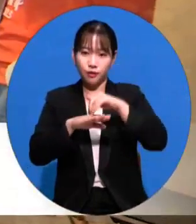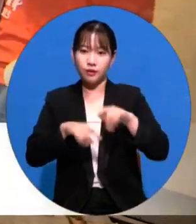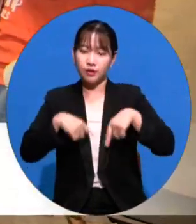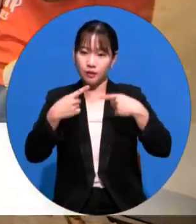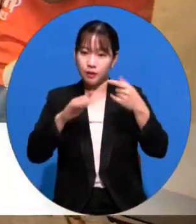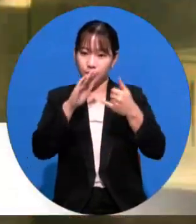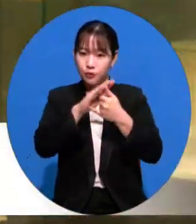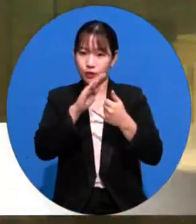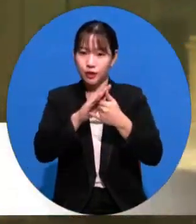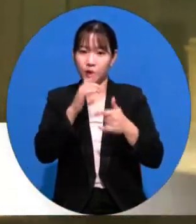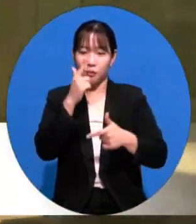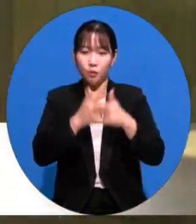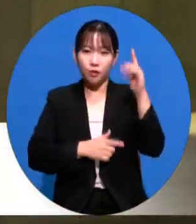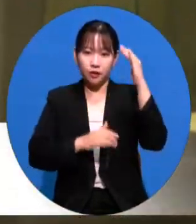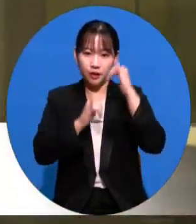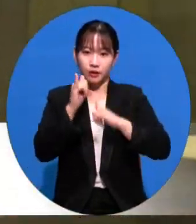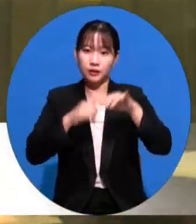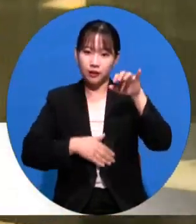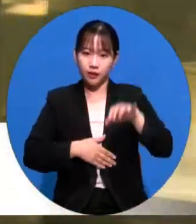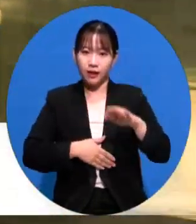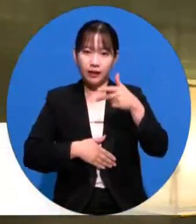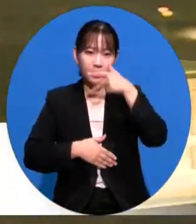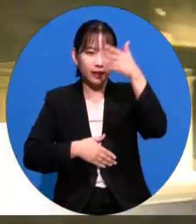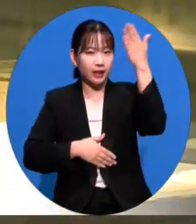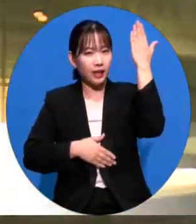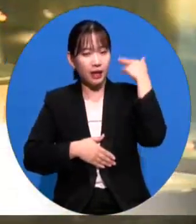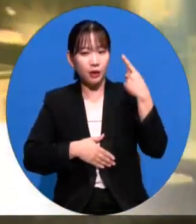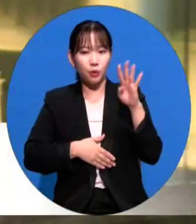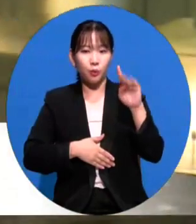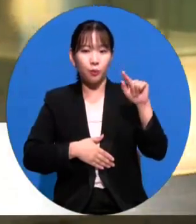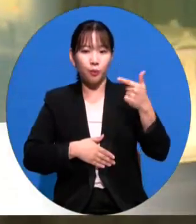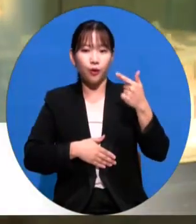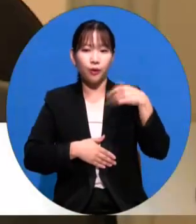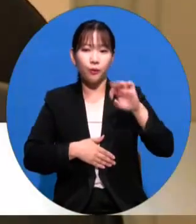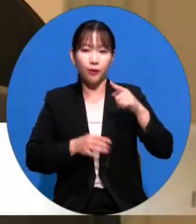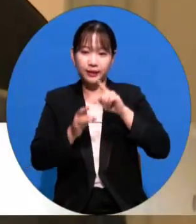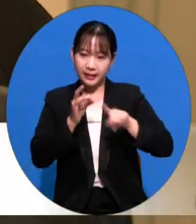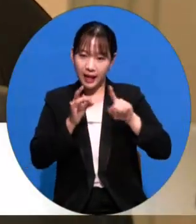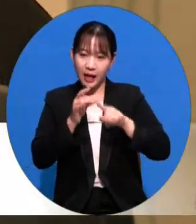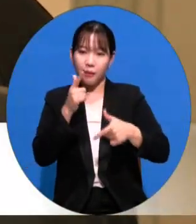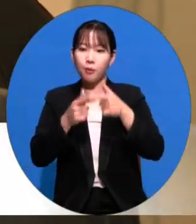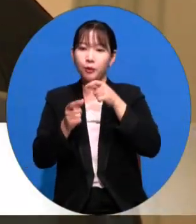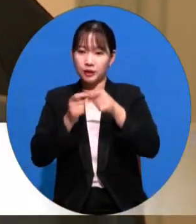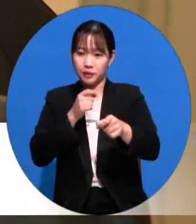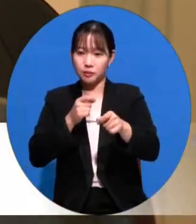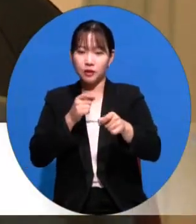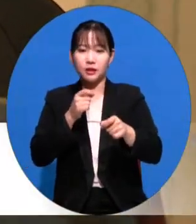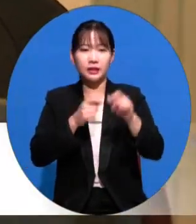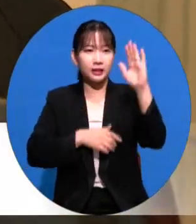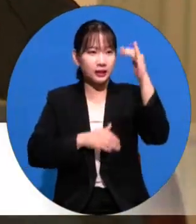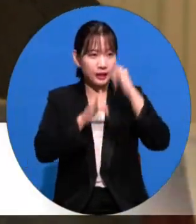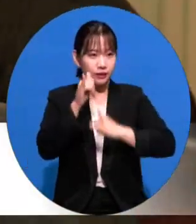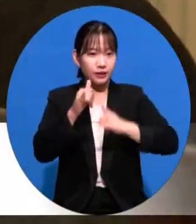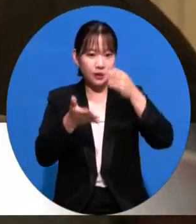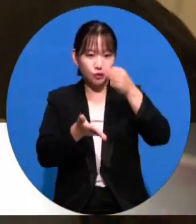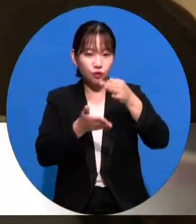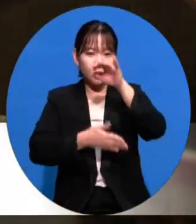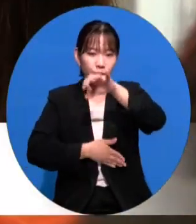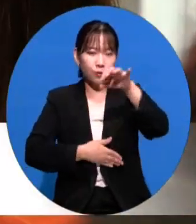청소년들은 목포 근대 역사관과 옛 동본원사 목포별원 등 목포에 있는 근대 역사 유산들을